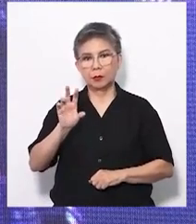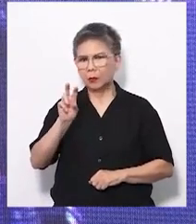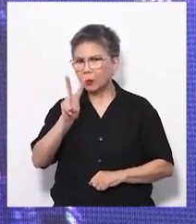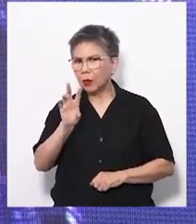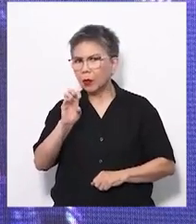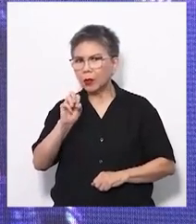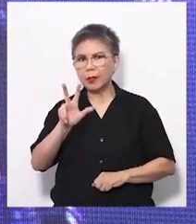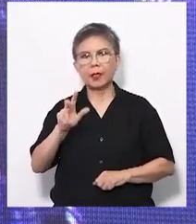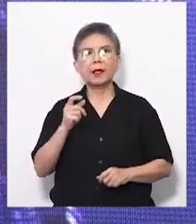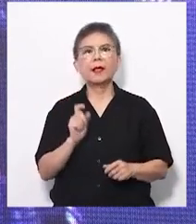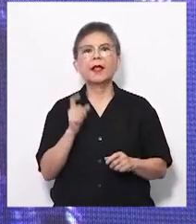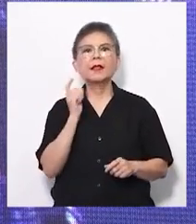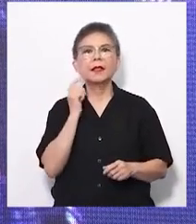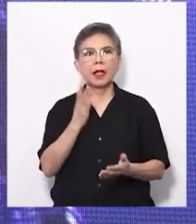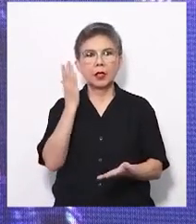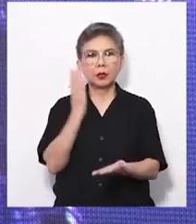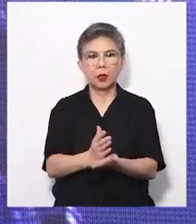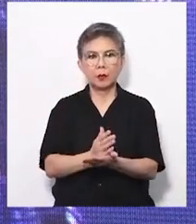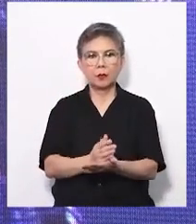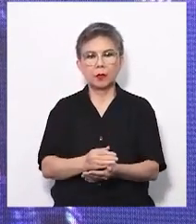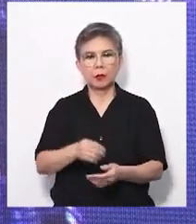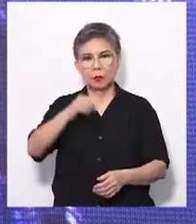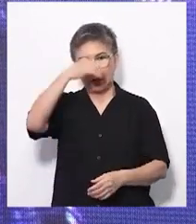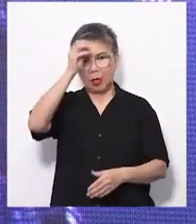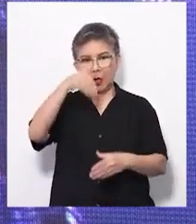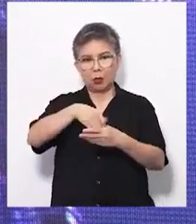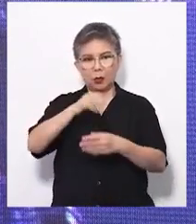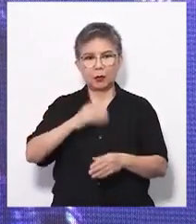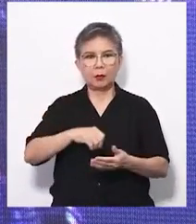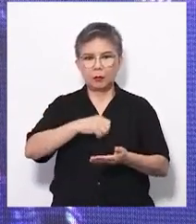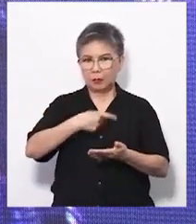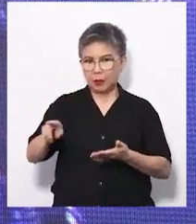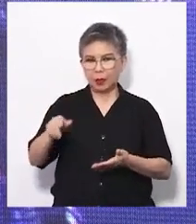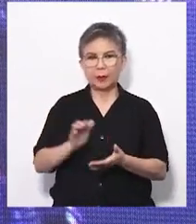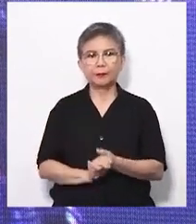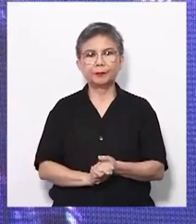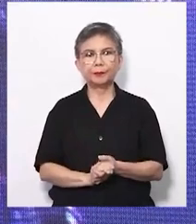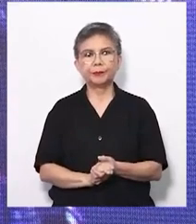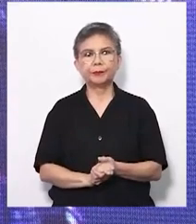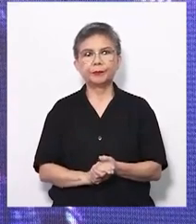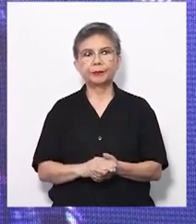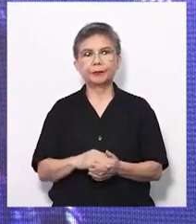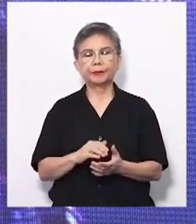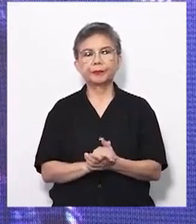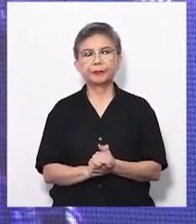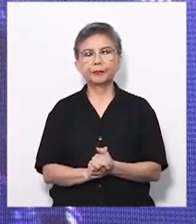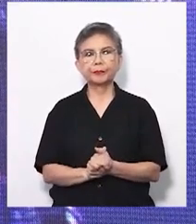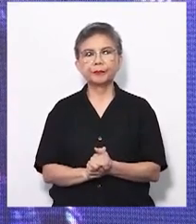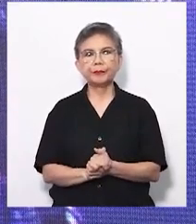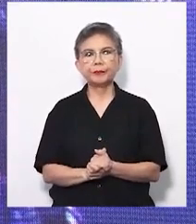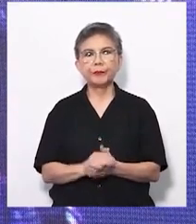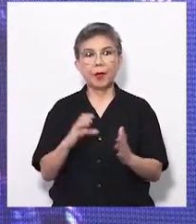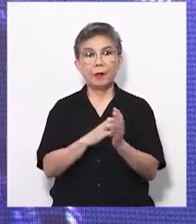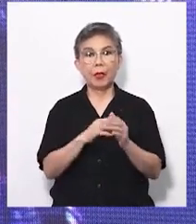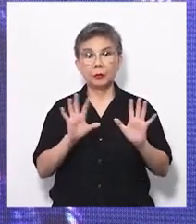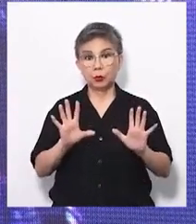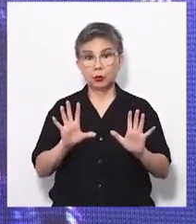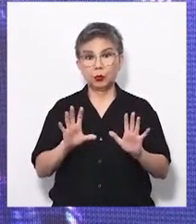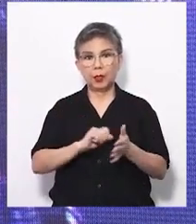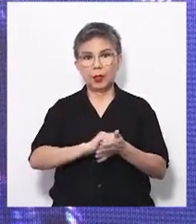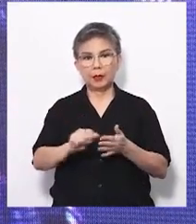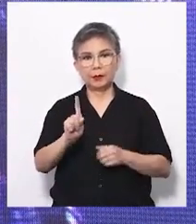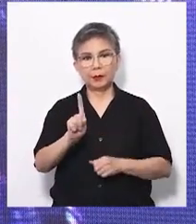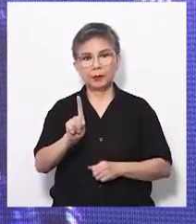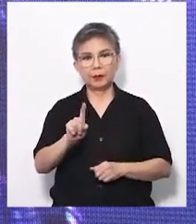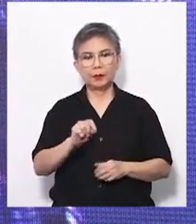2003 tentang pemberhentian anggota Polri yunto pasal 5 ayat 1 huruf C Pasal